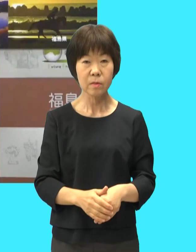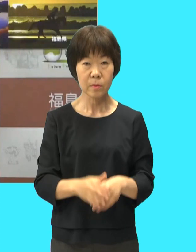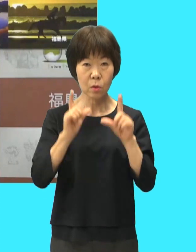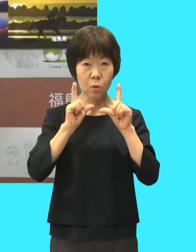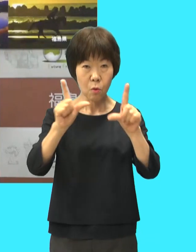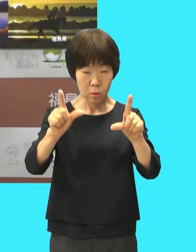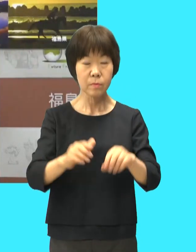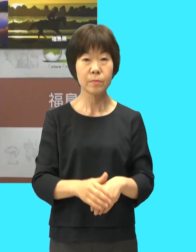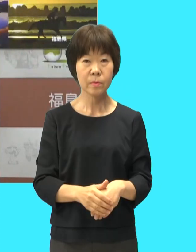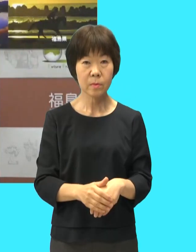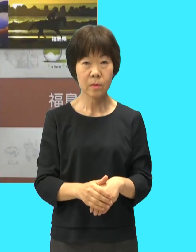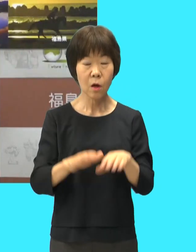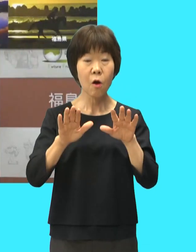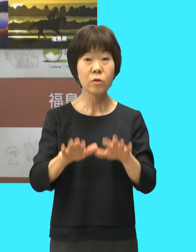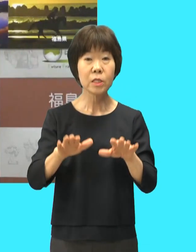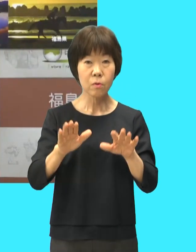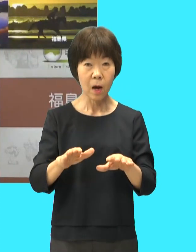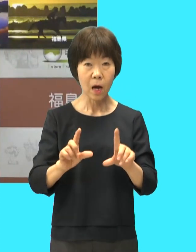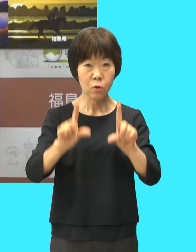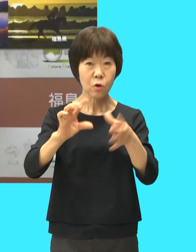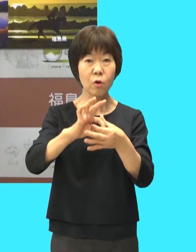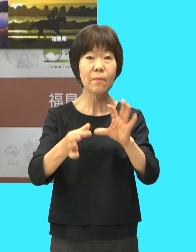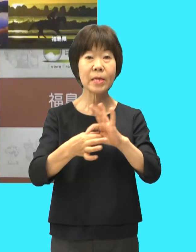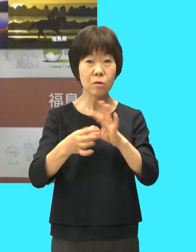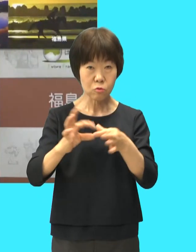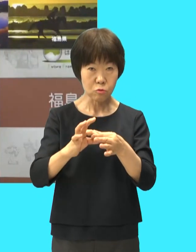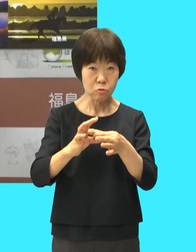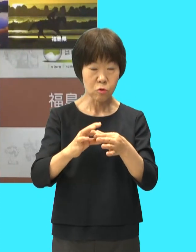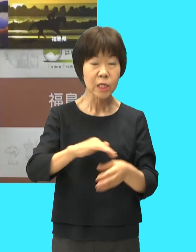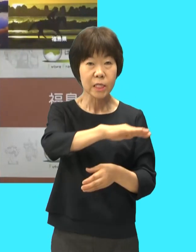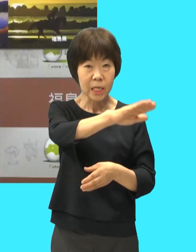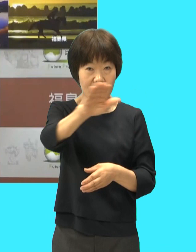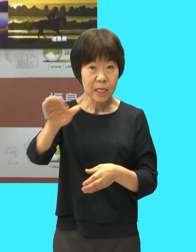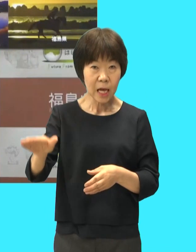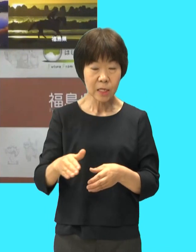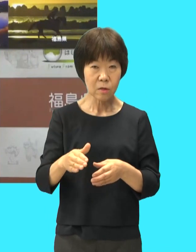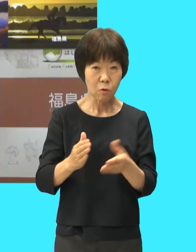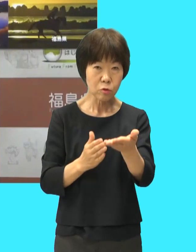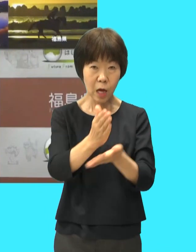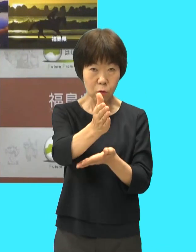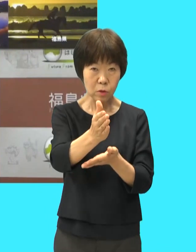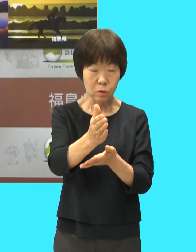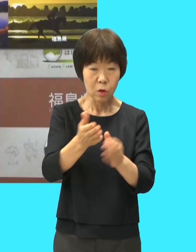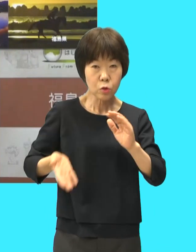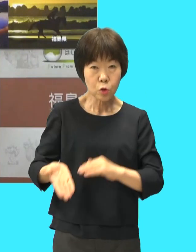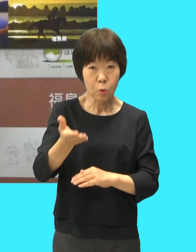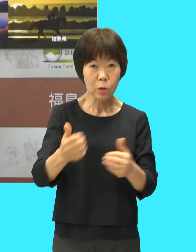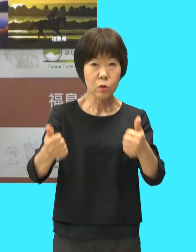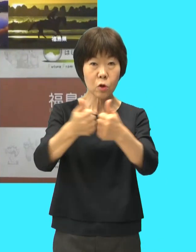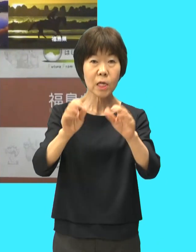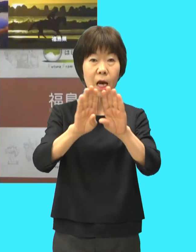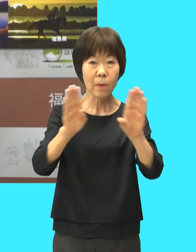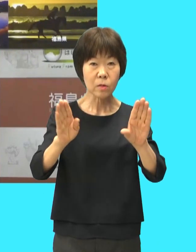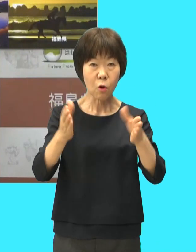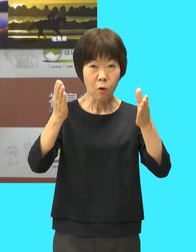はい本日は東京オリンピック全体のスタートを切るソフトボール競技開幕